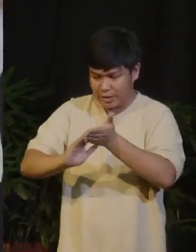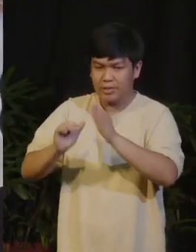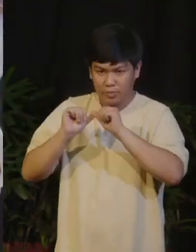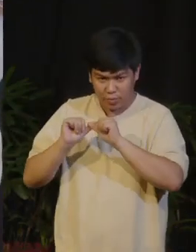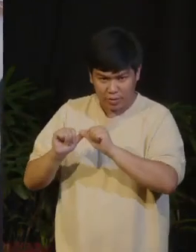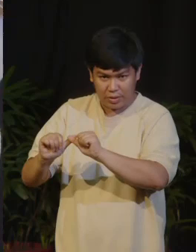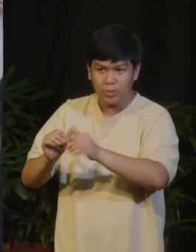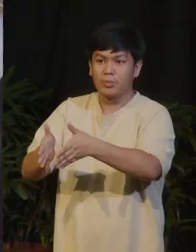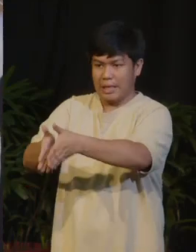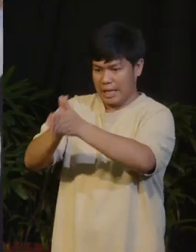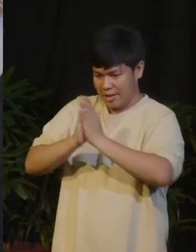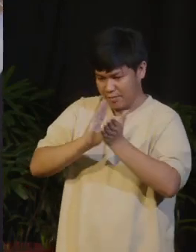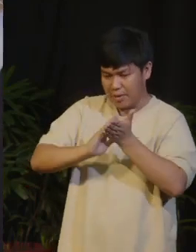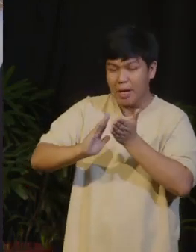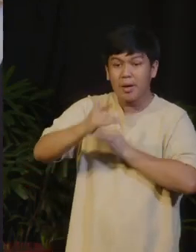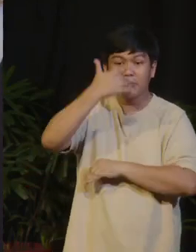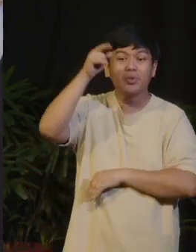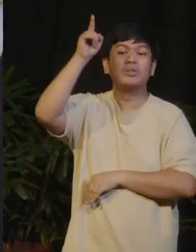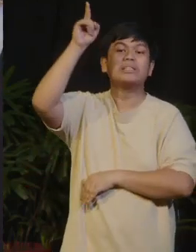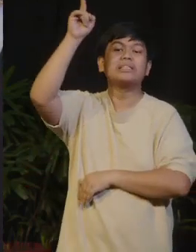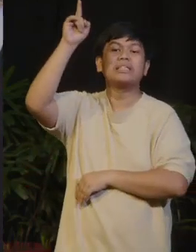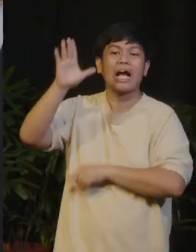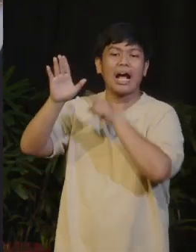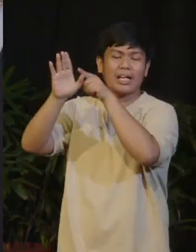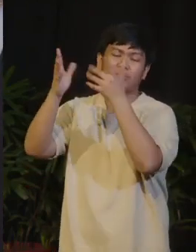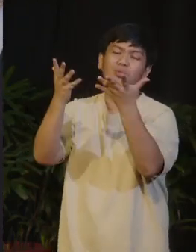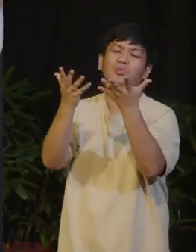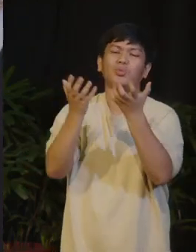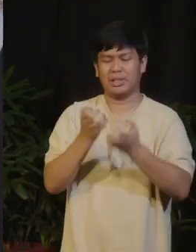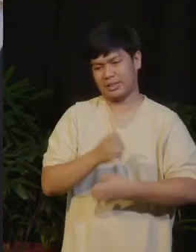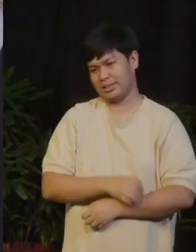langit. Kaya natin yun ginagawa.